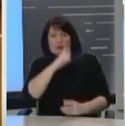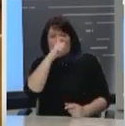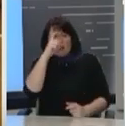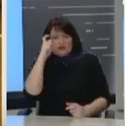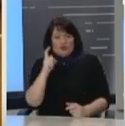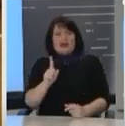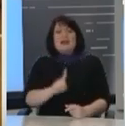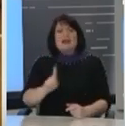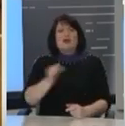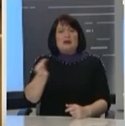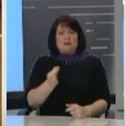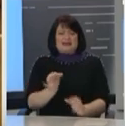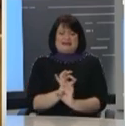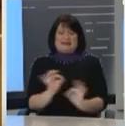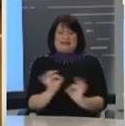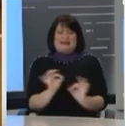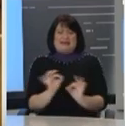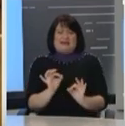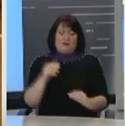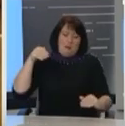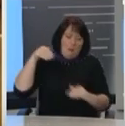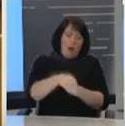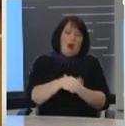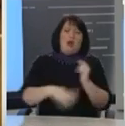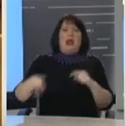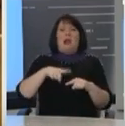εξέπεμπε την βεβαιότητα ότι η χώρα θα καταλήξει στα βράχια.